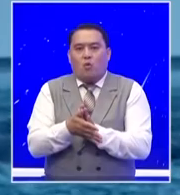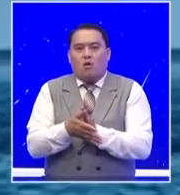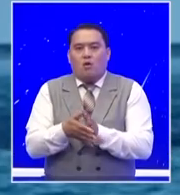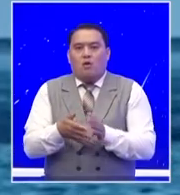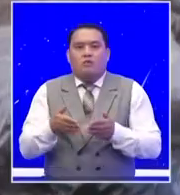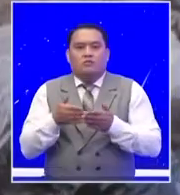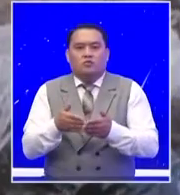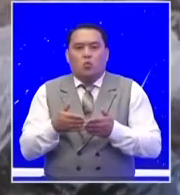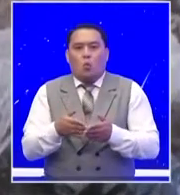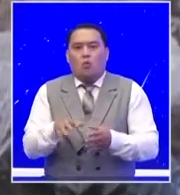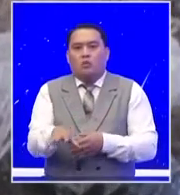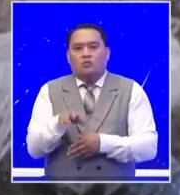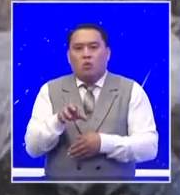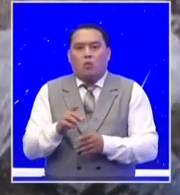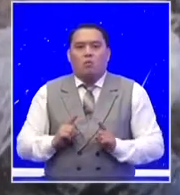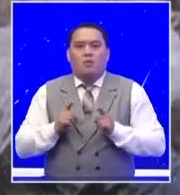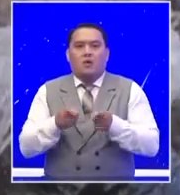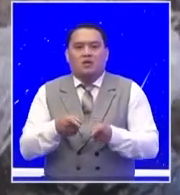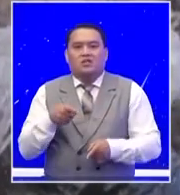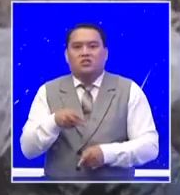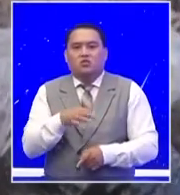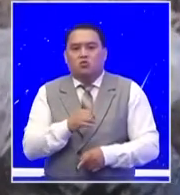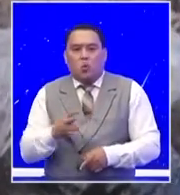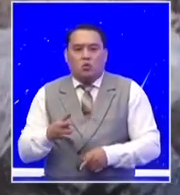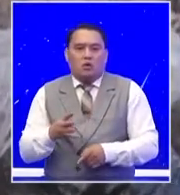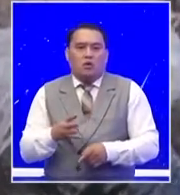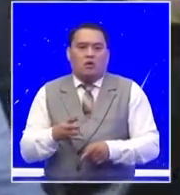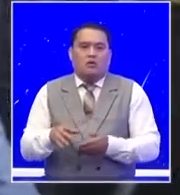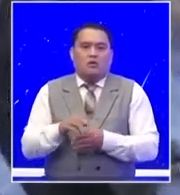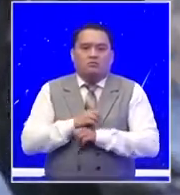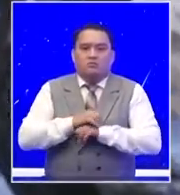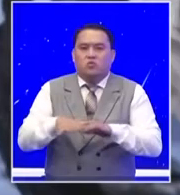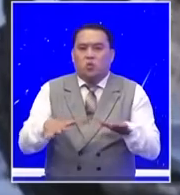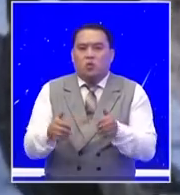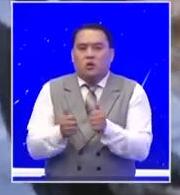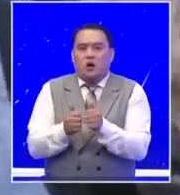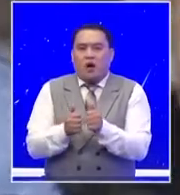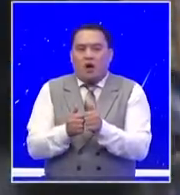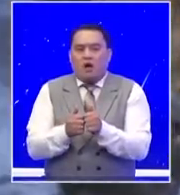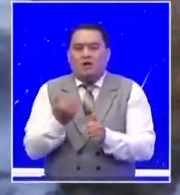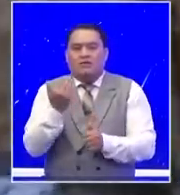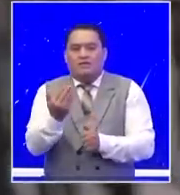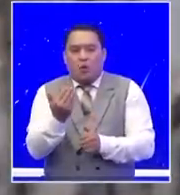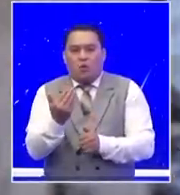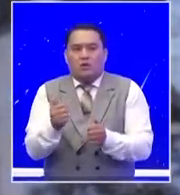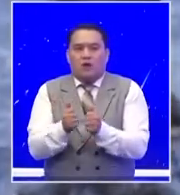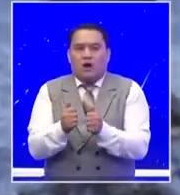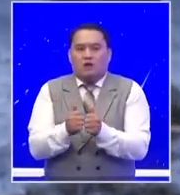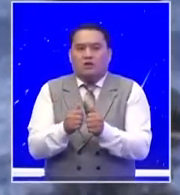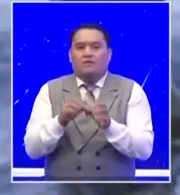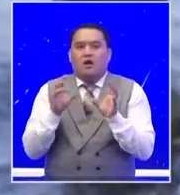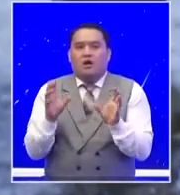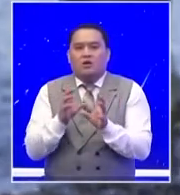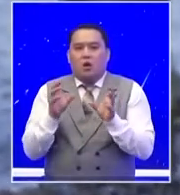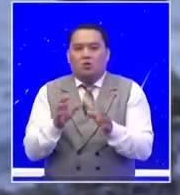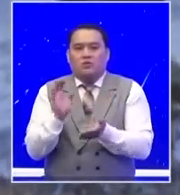его борта был откачан, в море попало около 1000 тонн горючего. Оно разлилось вдоль береговой линии, в том числе в предохранных зонах.